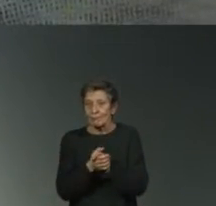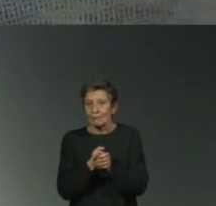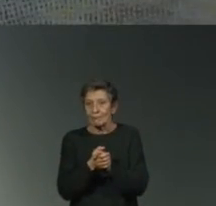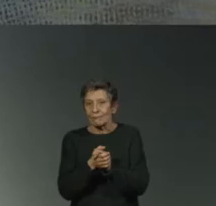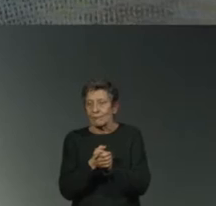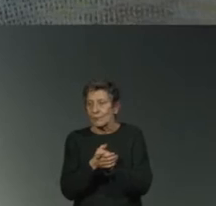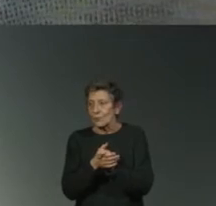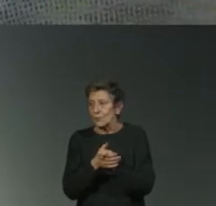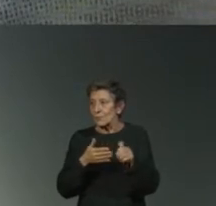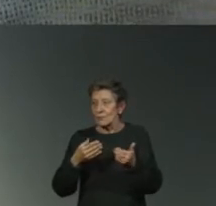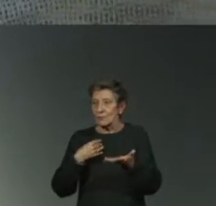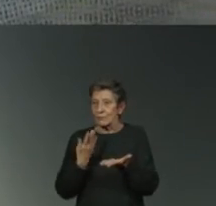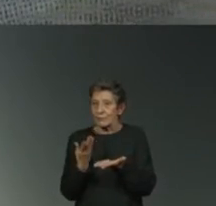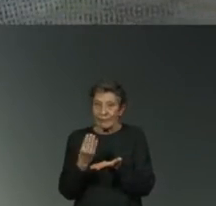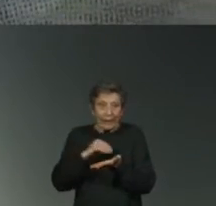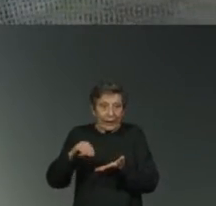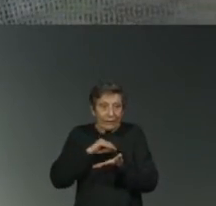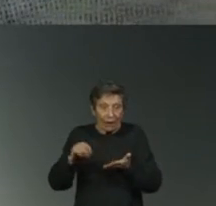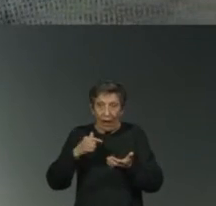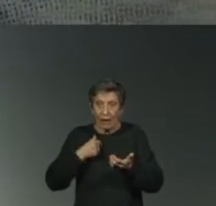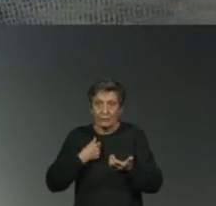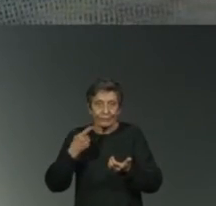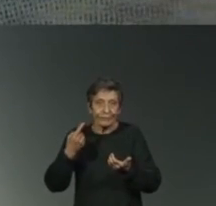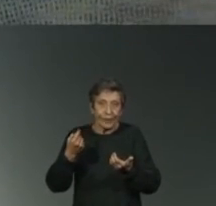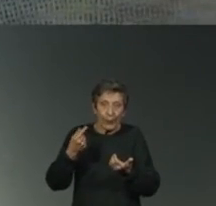Je suis un écrivain à maturation lente.